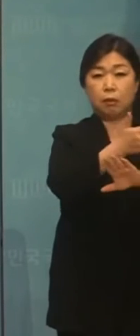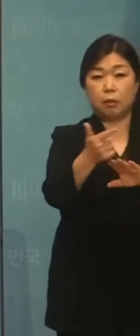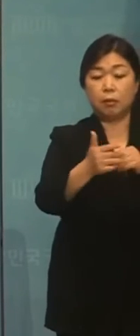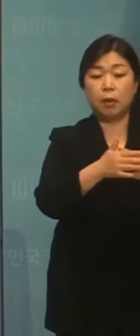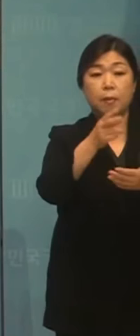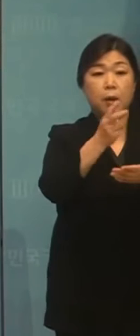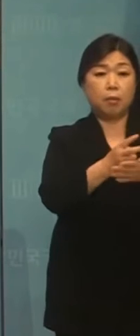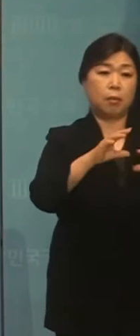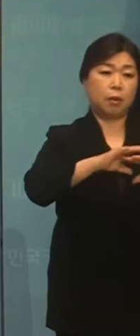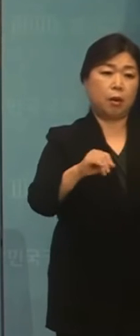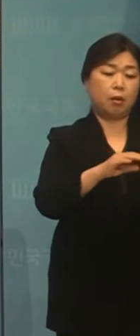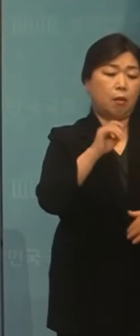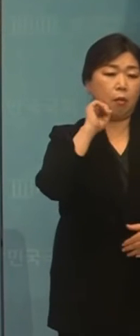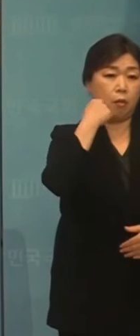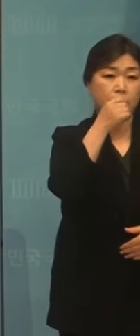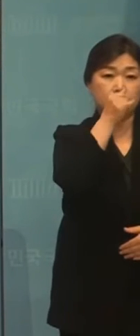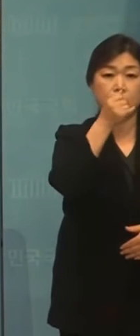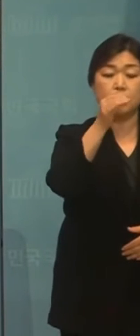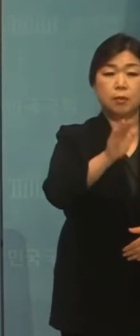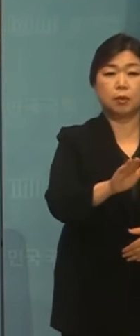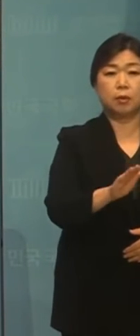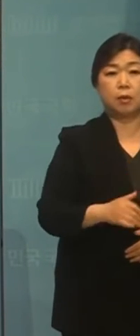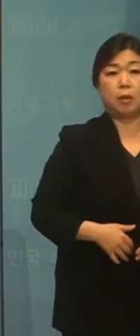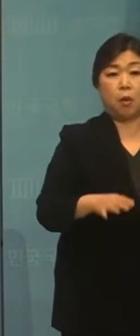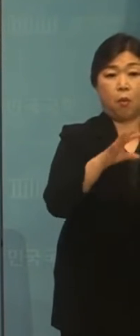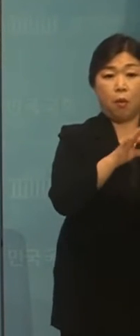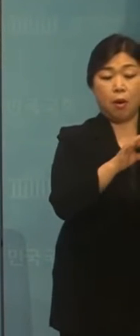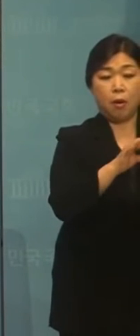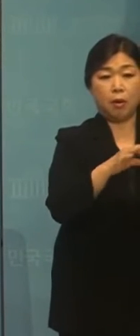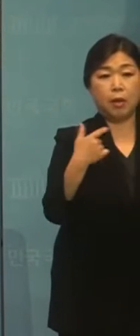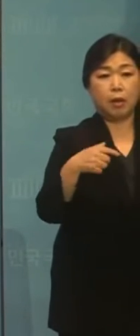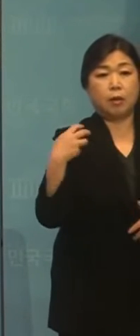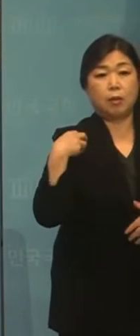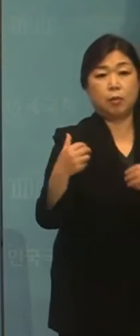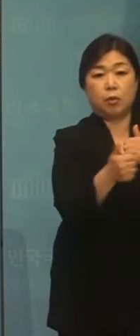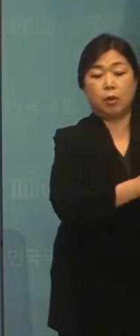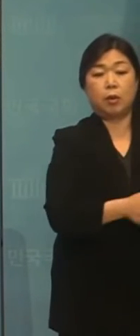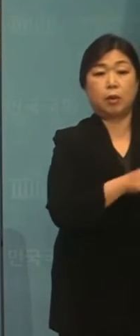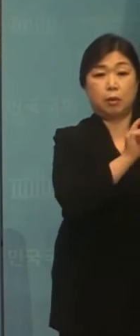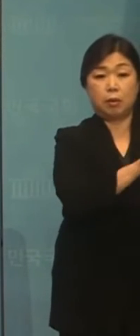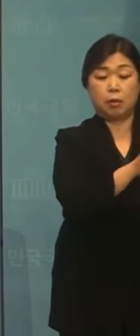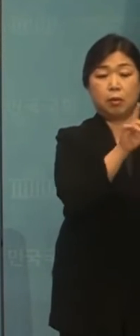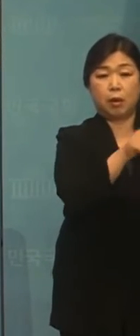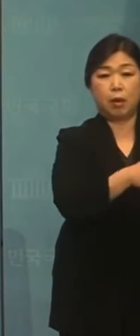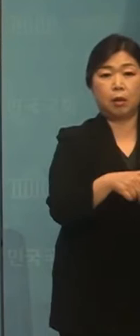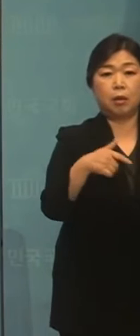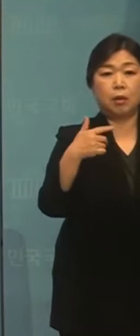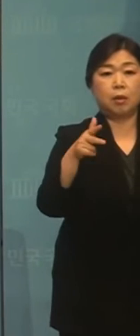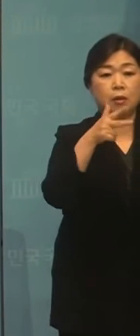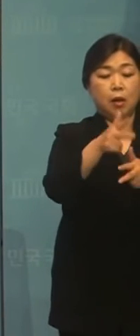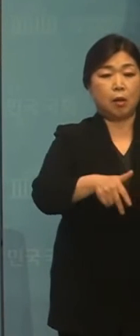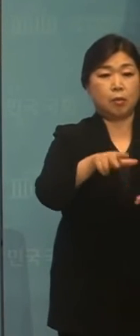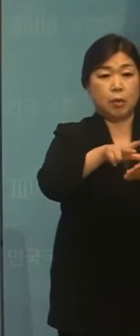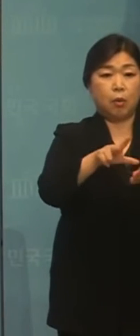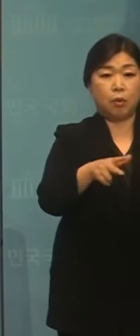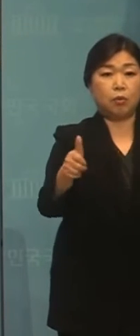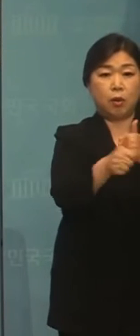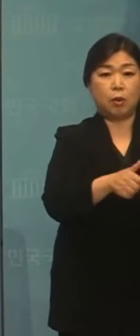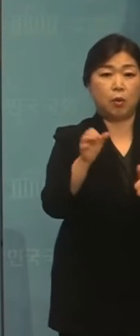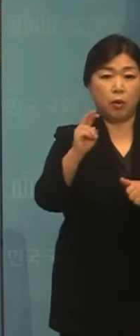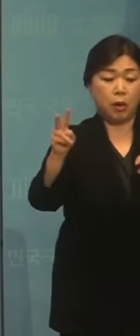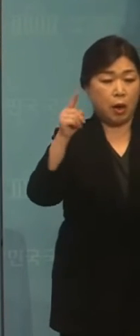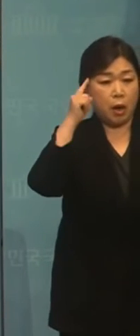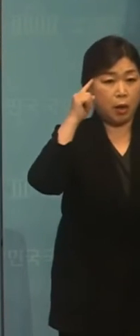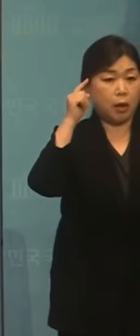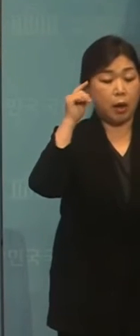법안 처리에 난항을 겪었지만 소관 상임위인 산자위에서 여야 간 합의를 통해